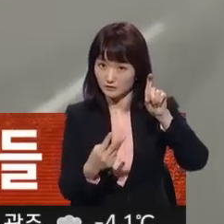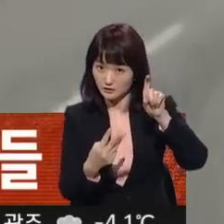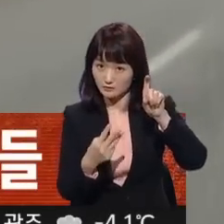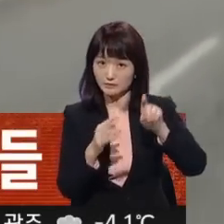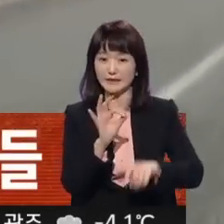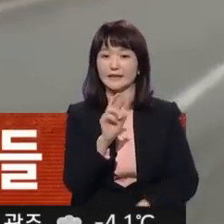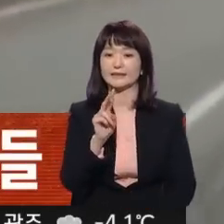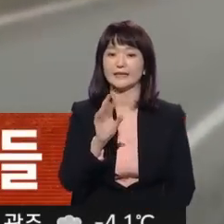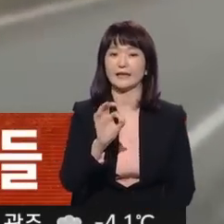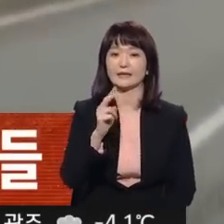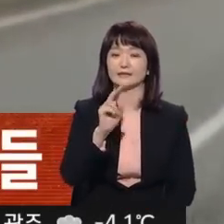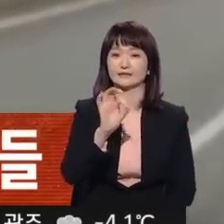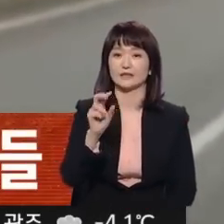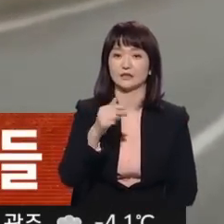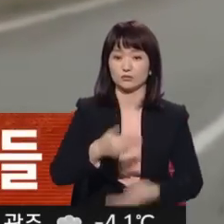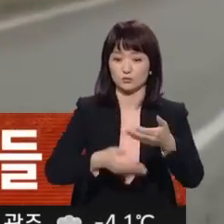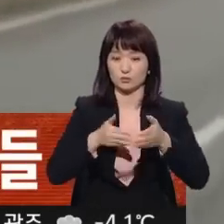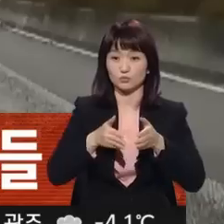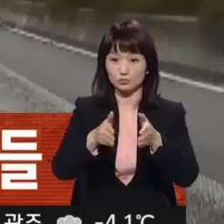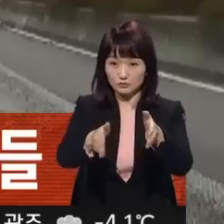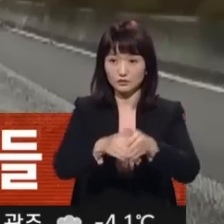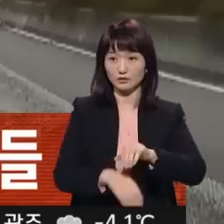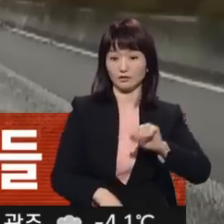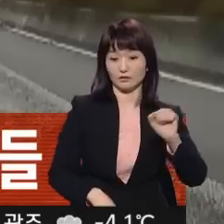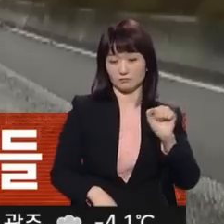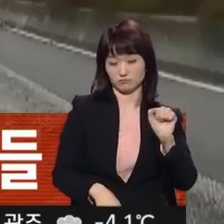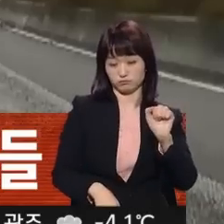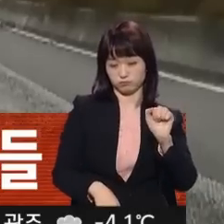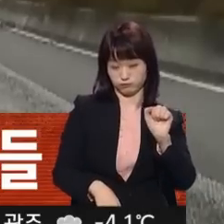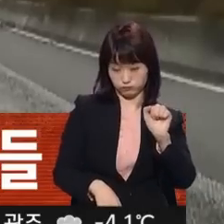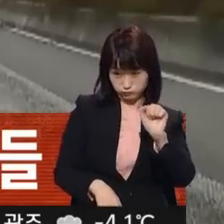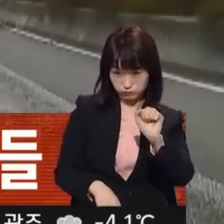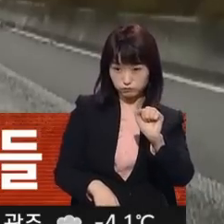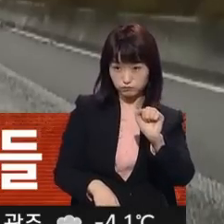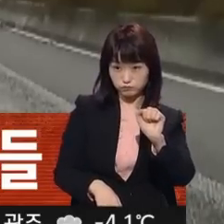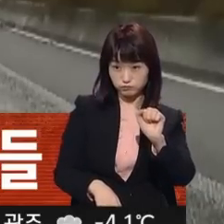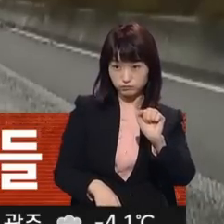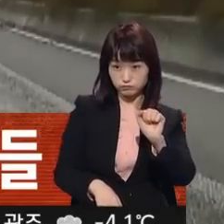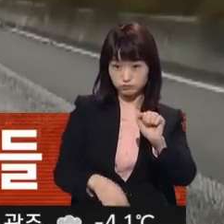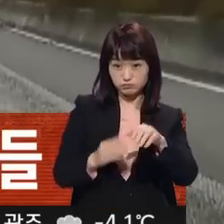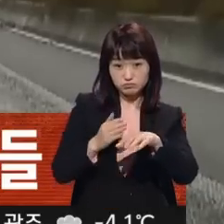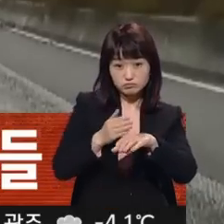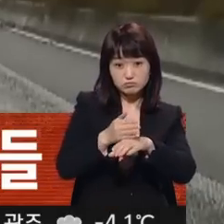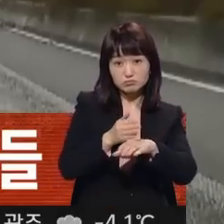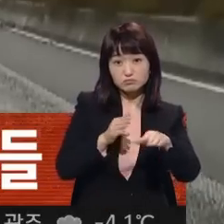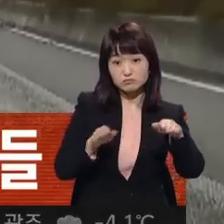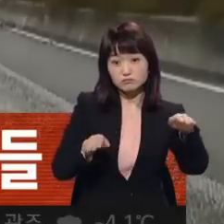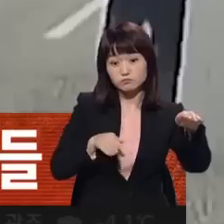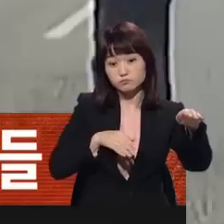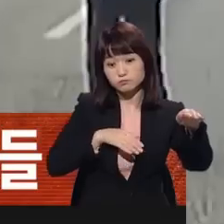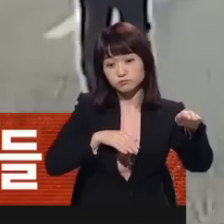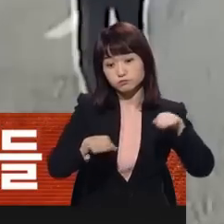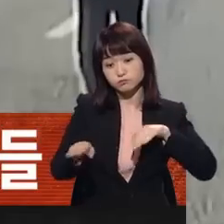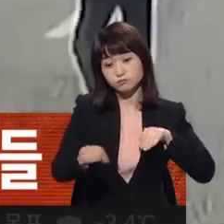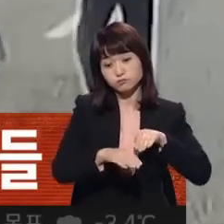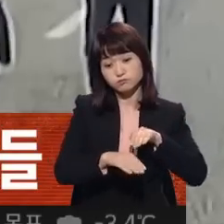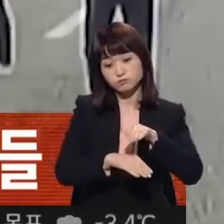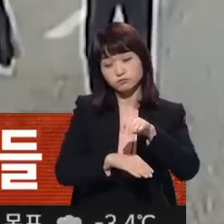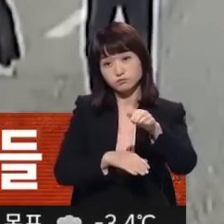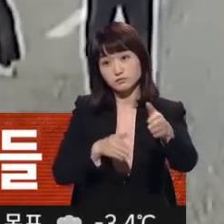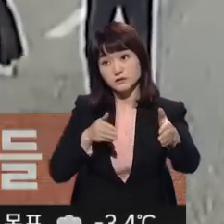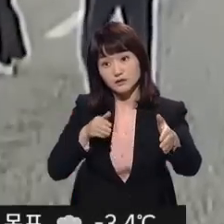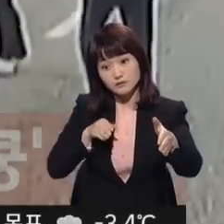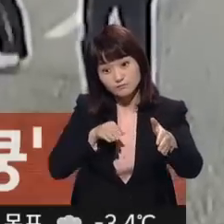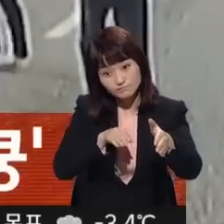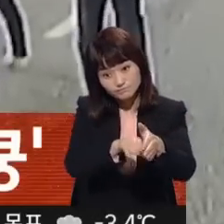저렇게 운전을 잘하고 있던 차가 서서히 서던히 탁 쓴 거예요. 그럼 이제 무슨 사고가 있나 보다라고 대부분 지나갈